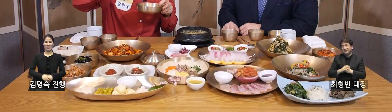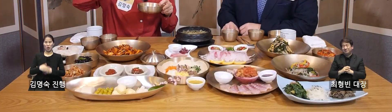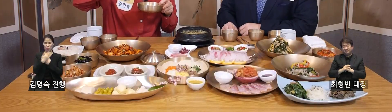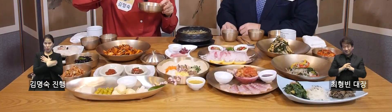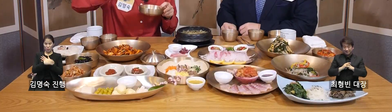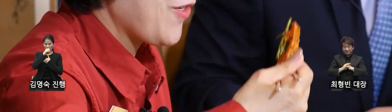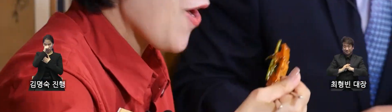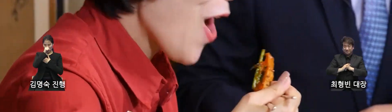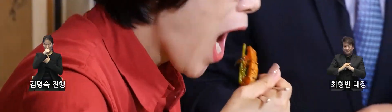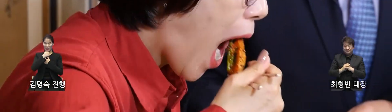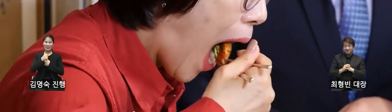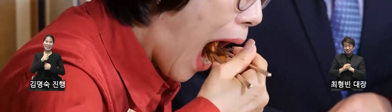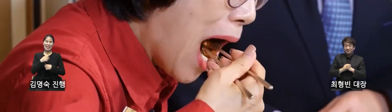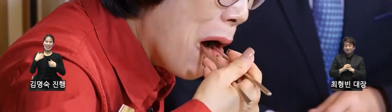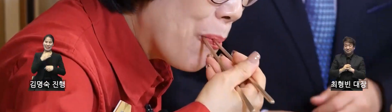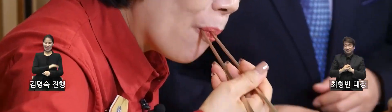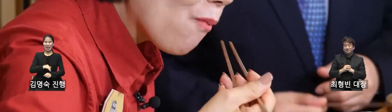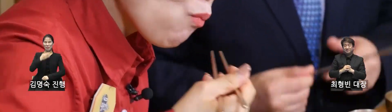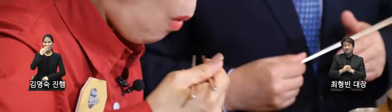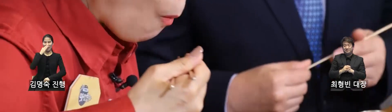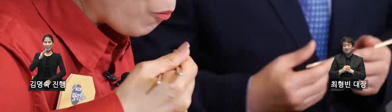좋은건 즐겨 먹어야죠